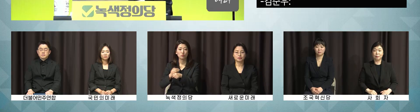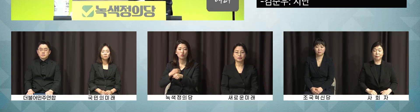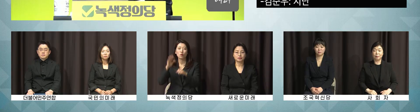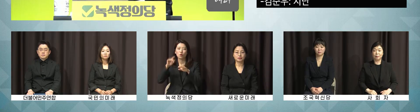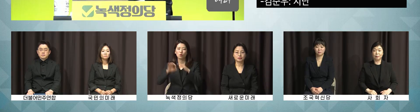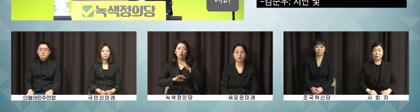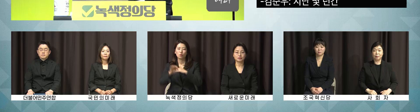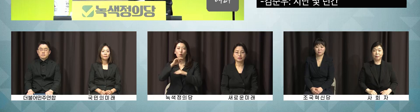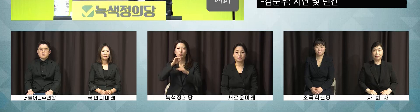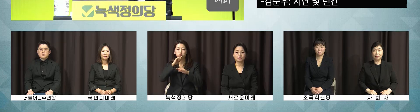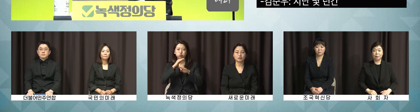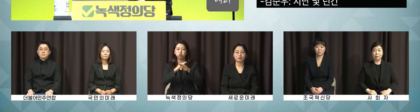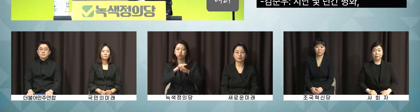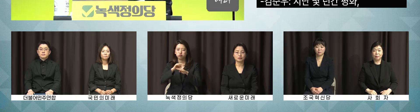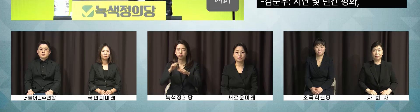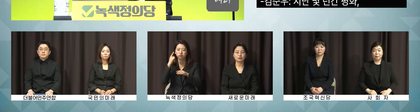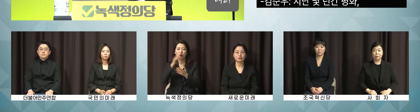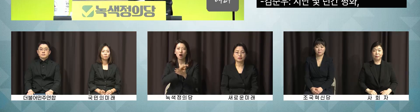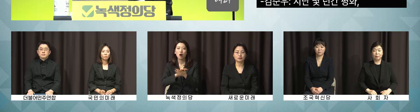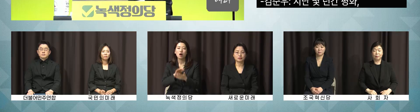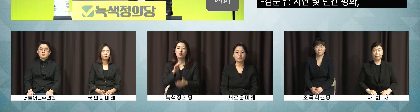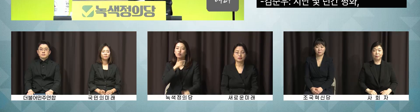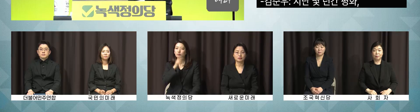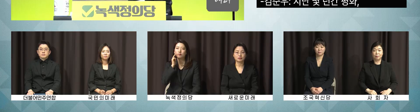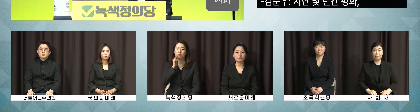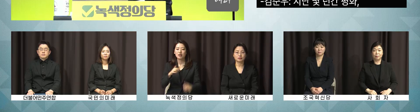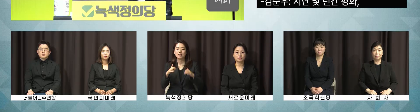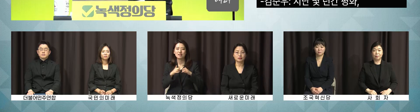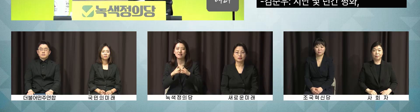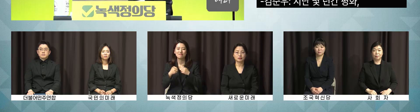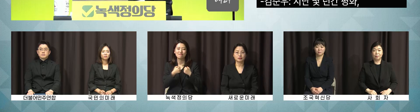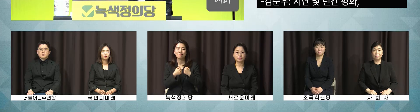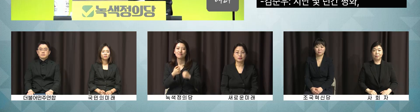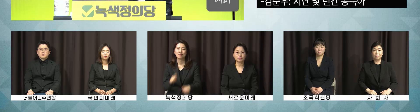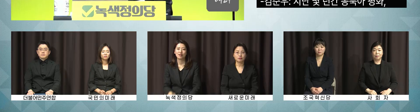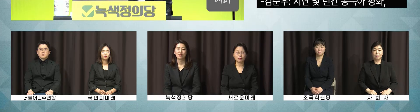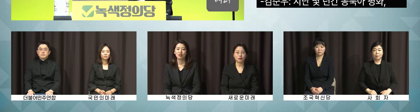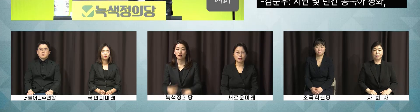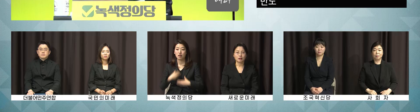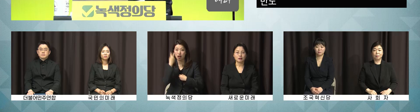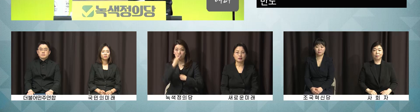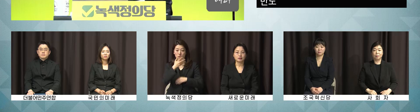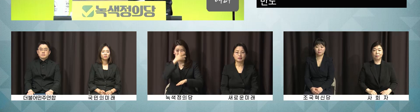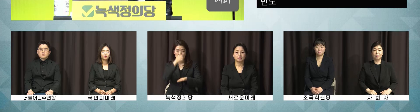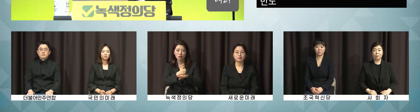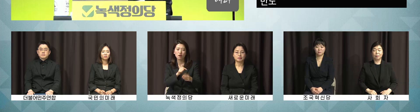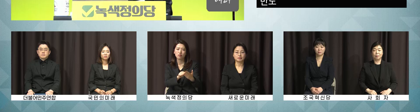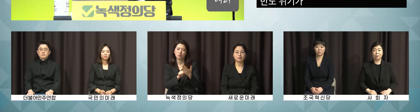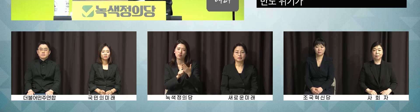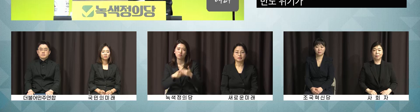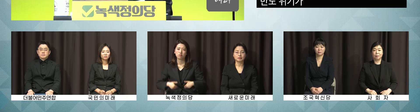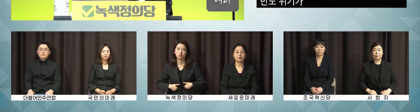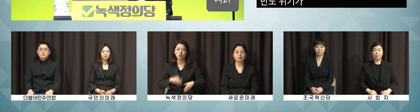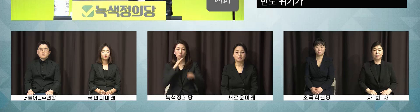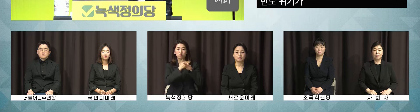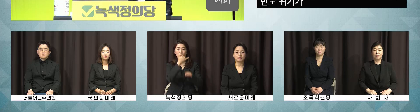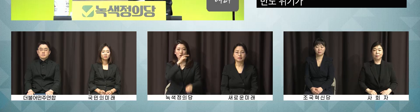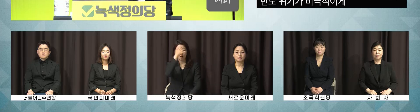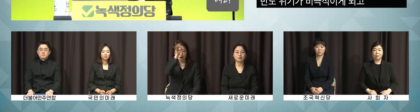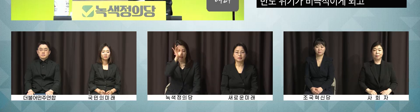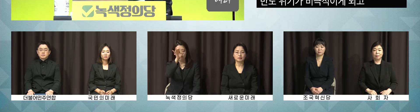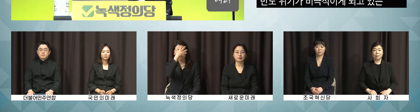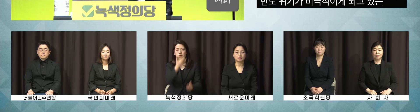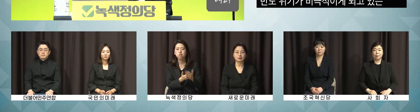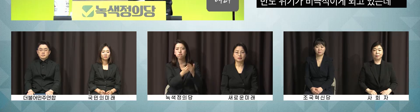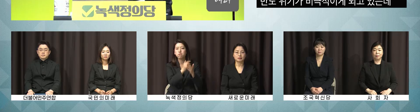그리고 한반도의 긴장이 고조되었습니다. 매우 비극적인 일입니다. 안보는 성과로 말합니다. 그런데 북핵 개발은 더